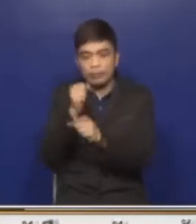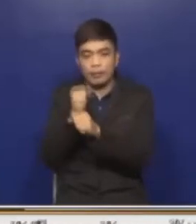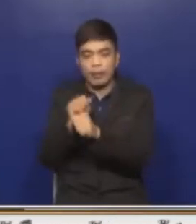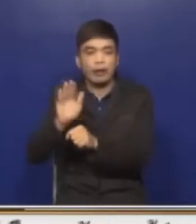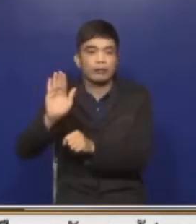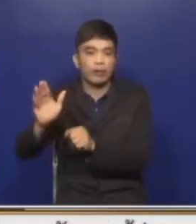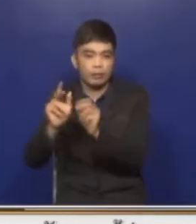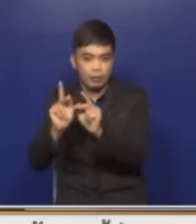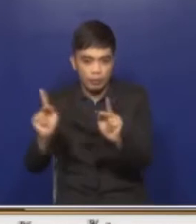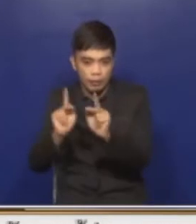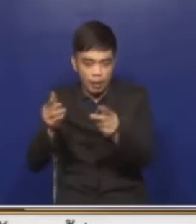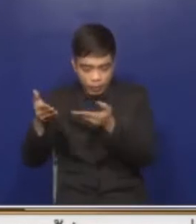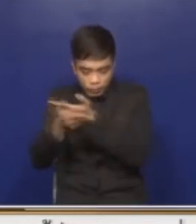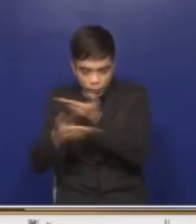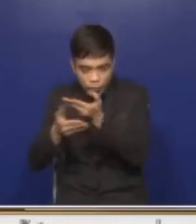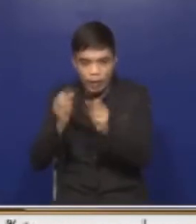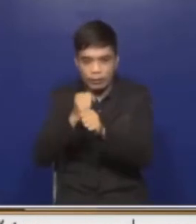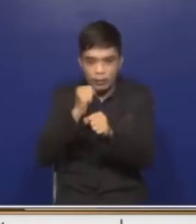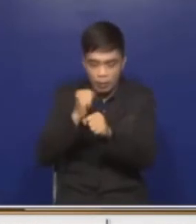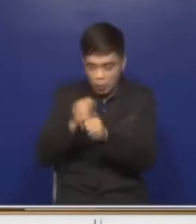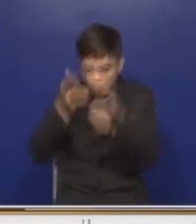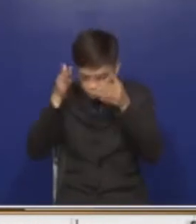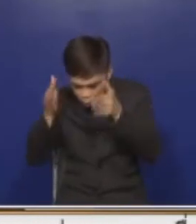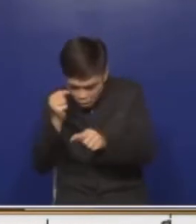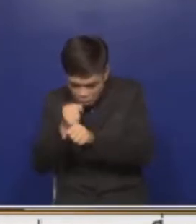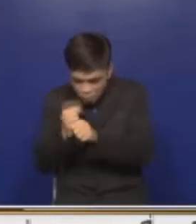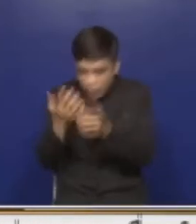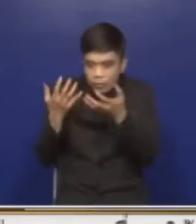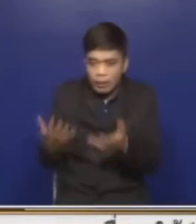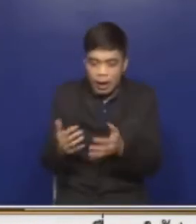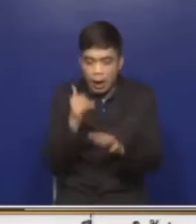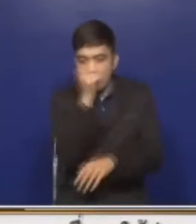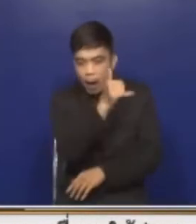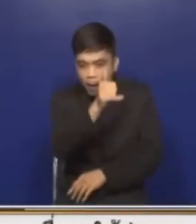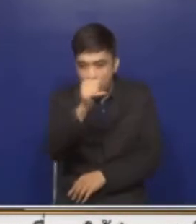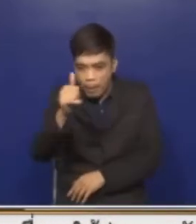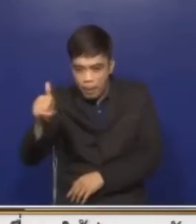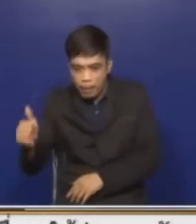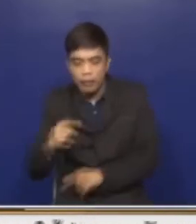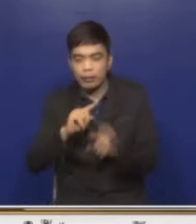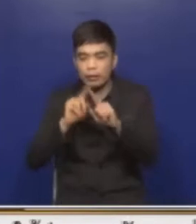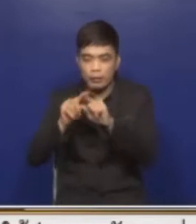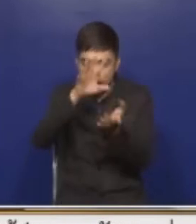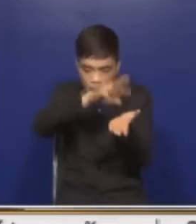เนี้ยทำแบบเอาเป็นเอาตายในท่านประธานไปทุกที่ทุกจังหวัด